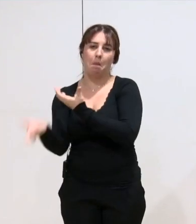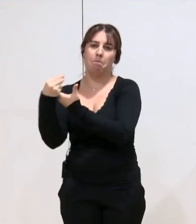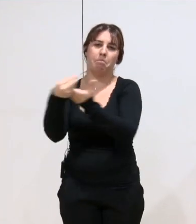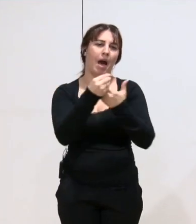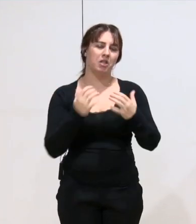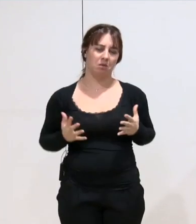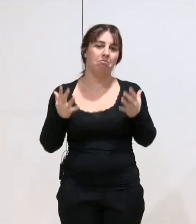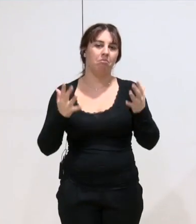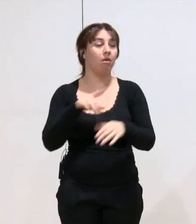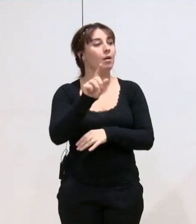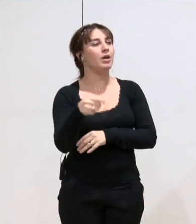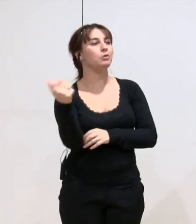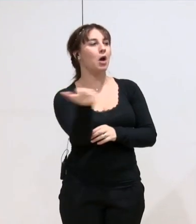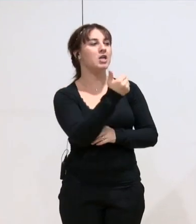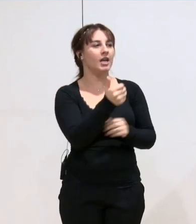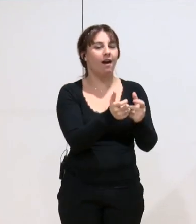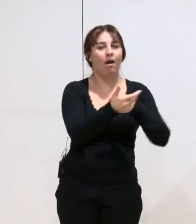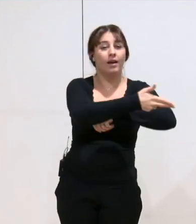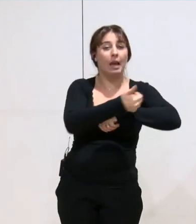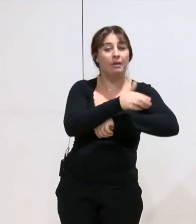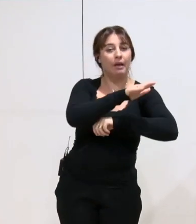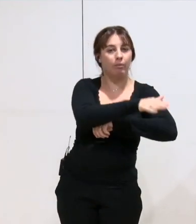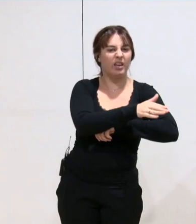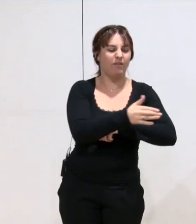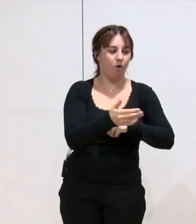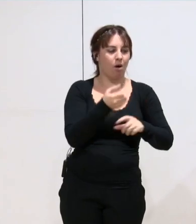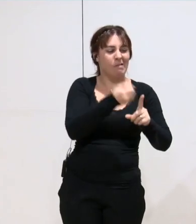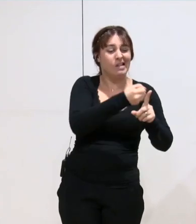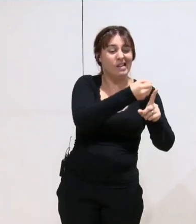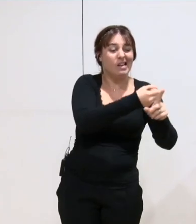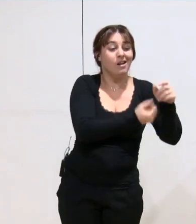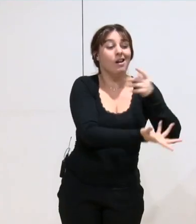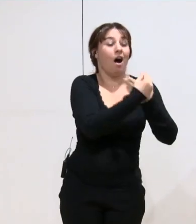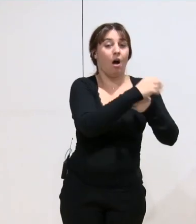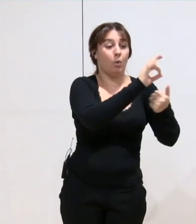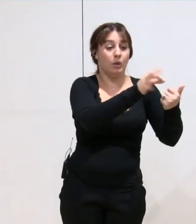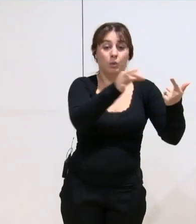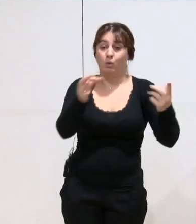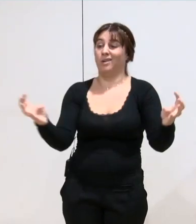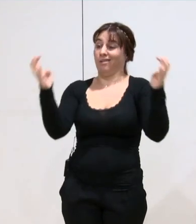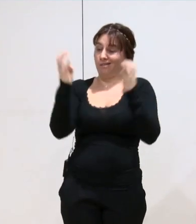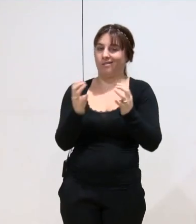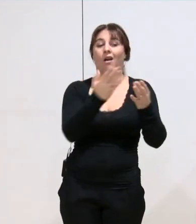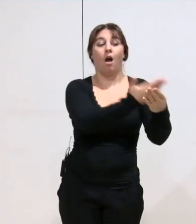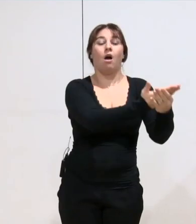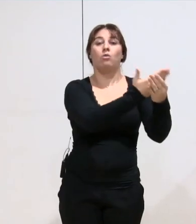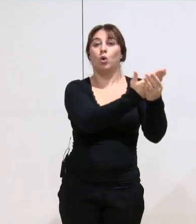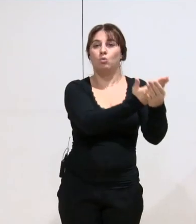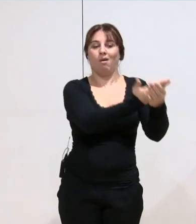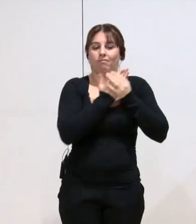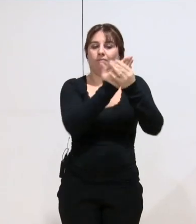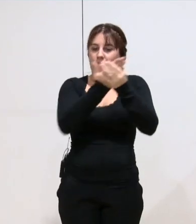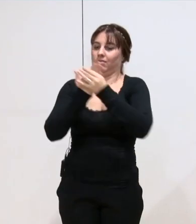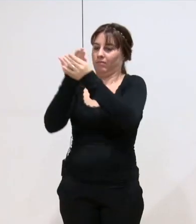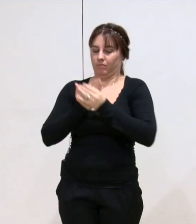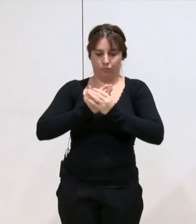fallu parfois que votre directeur de cabinet s'y emploie plusieurs fois, mais elles ont fini ou ils ont fini par transmettre les documents qui permettaient de faire